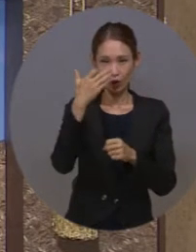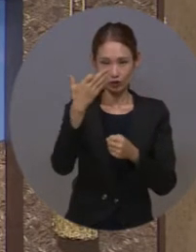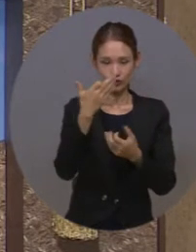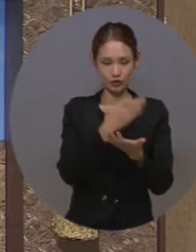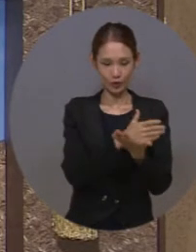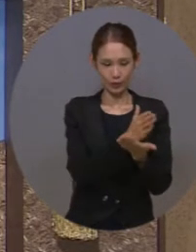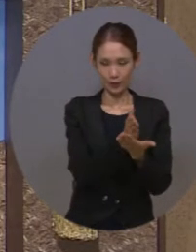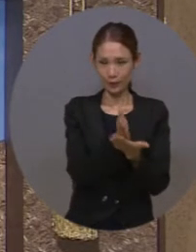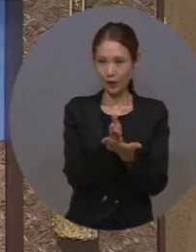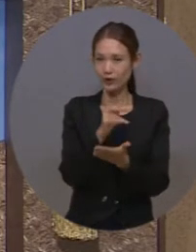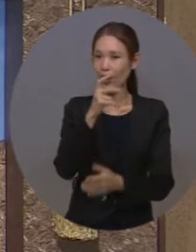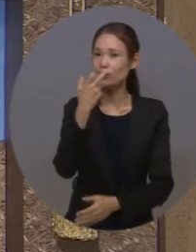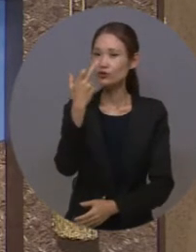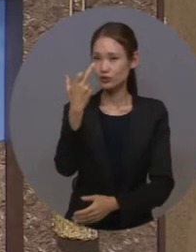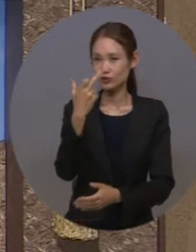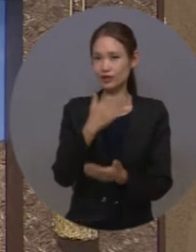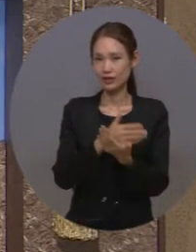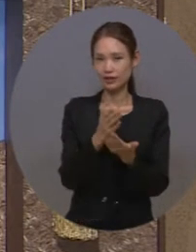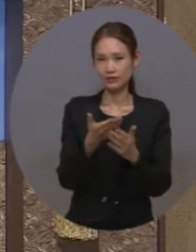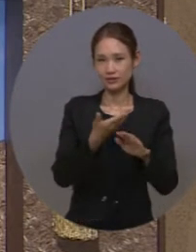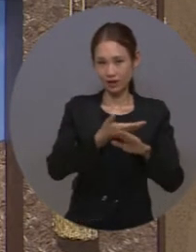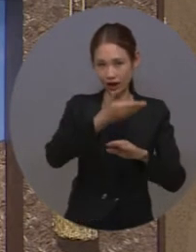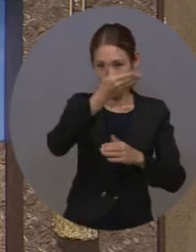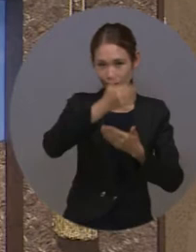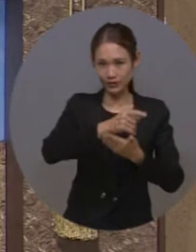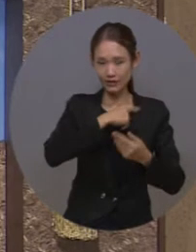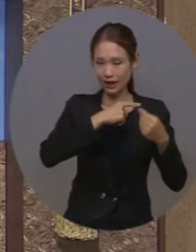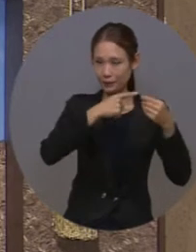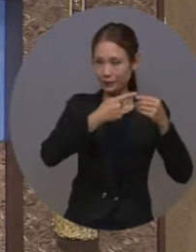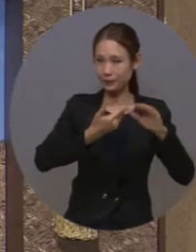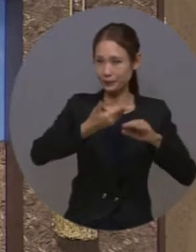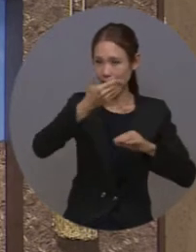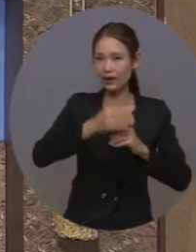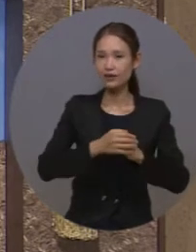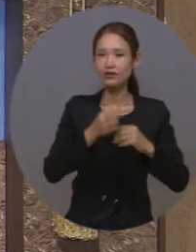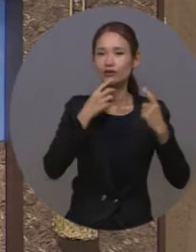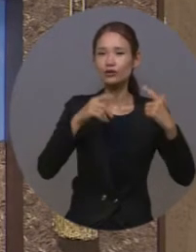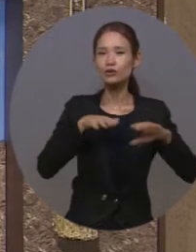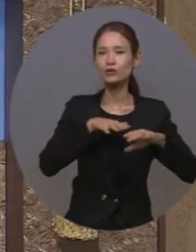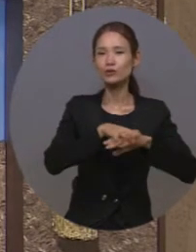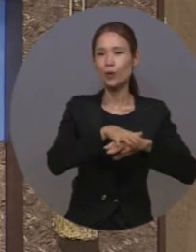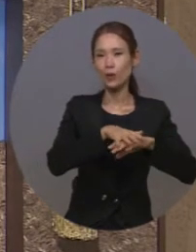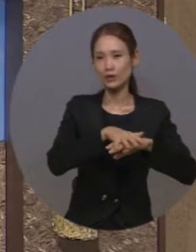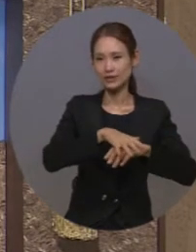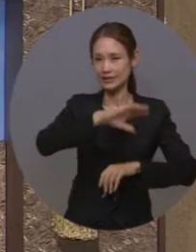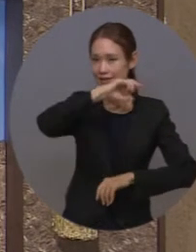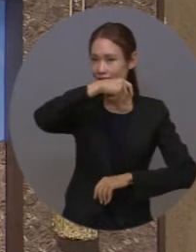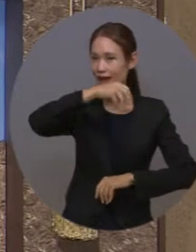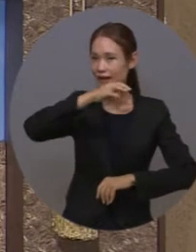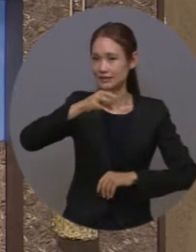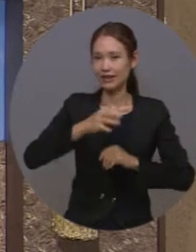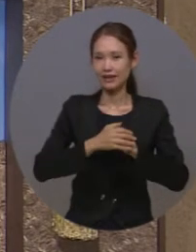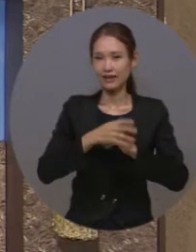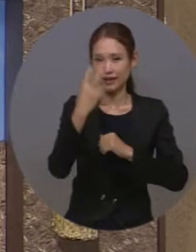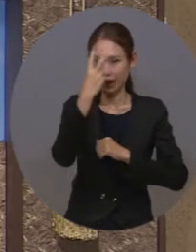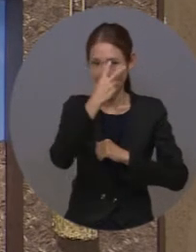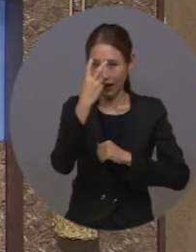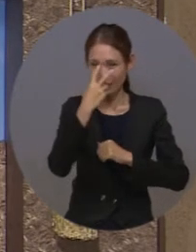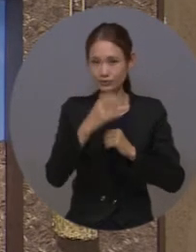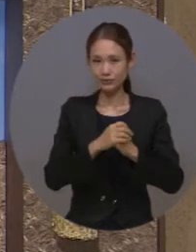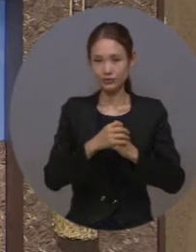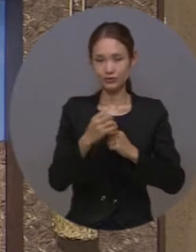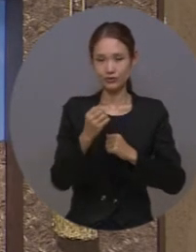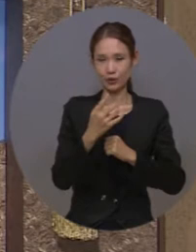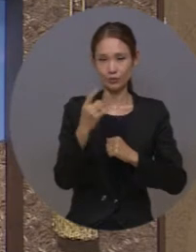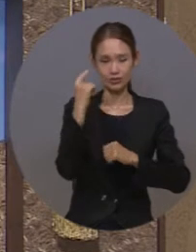중에서 제일 그 선임 상임인데 네. 경기도의 조직과 예산, 감사 또 여러분